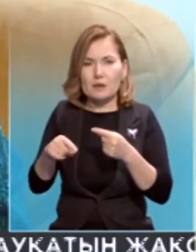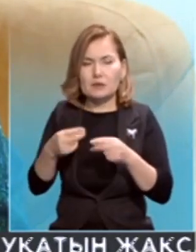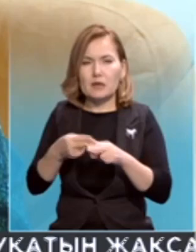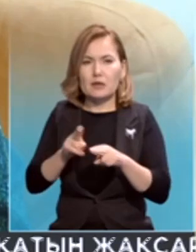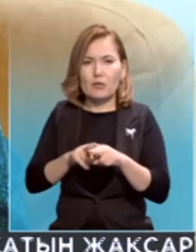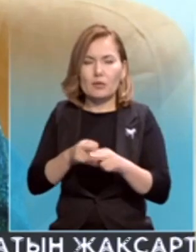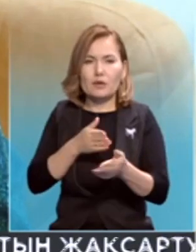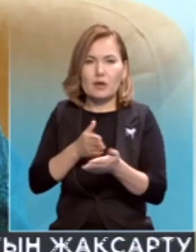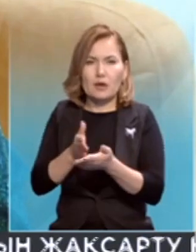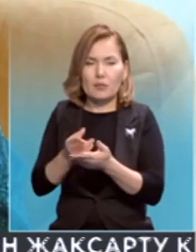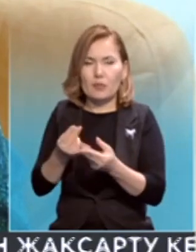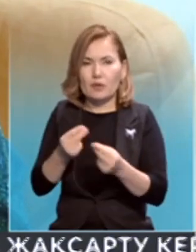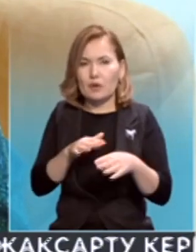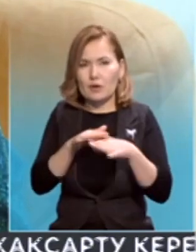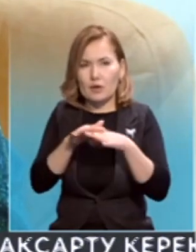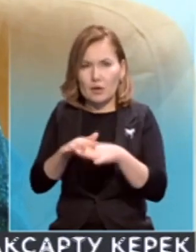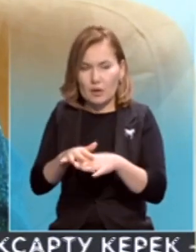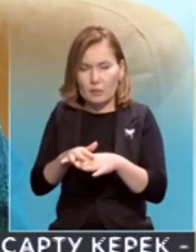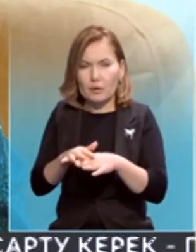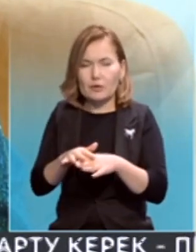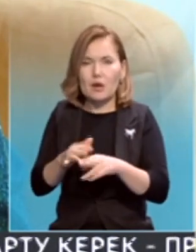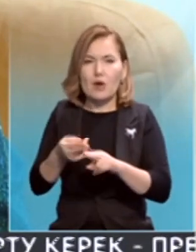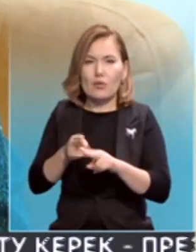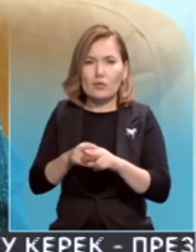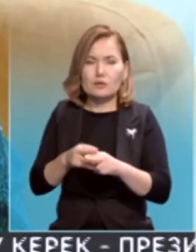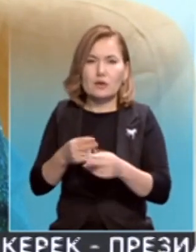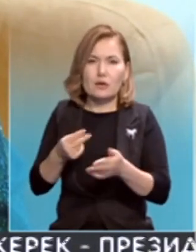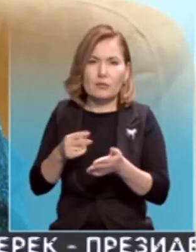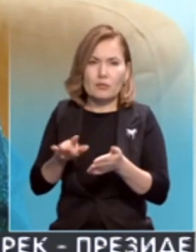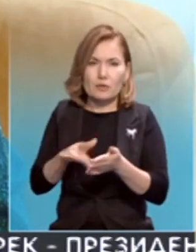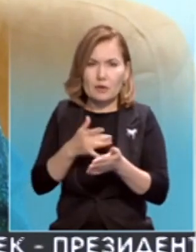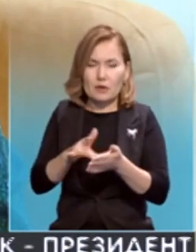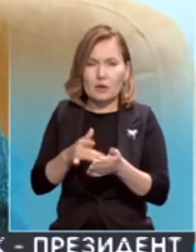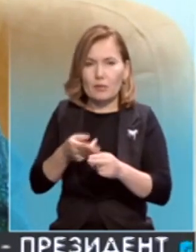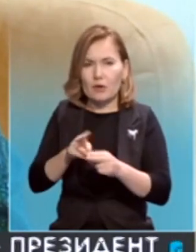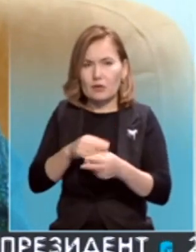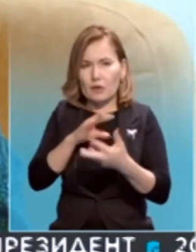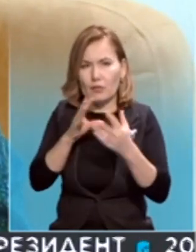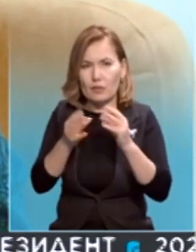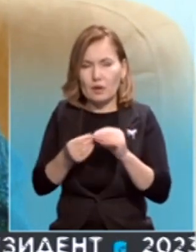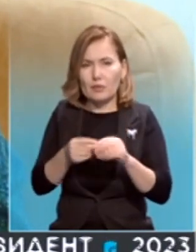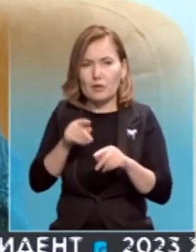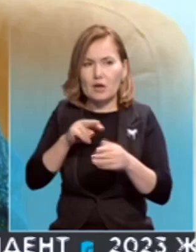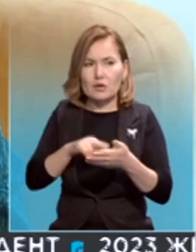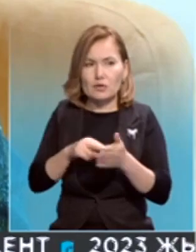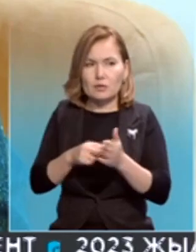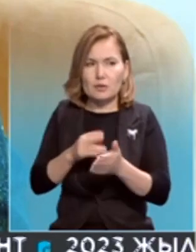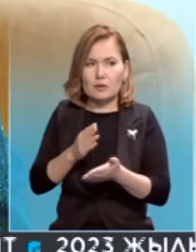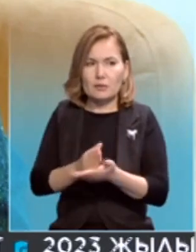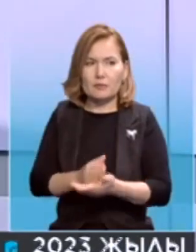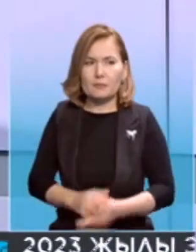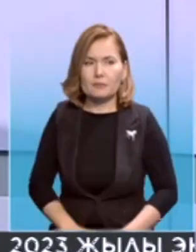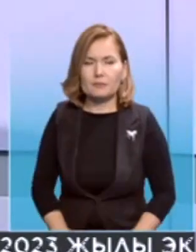салаларда қаражат жетпейтін салалардың тарифтерін қайта қарау жоспарланып отыр.